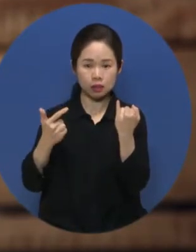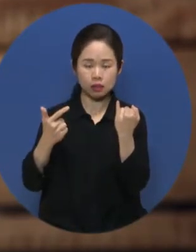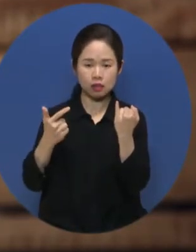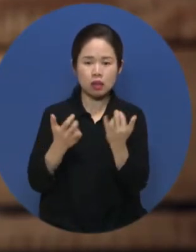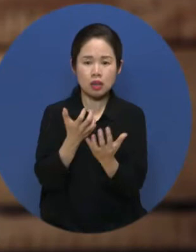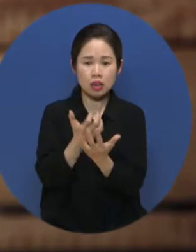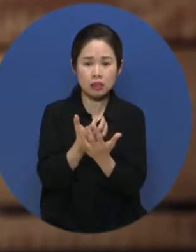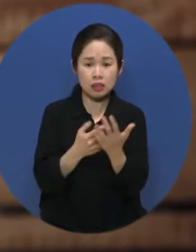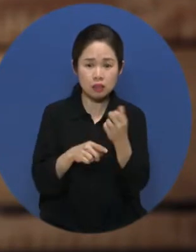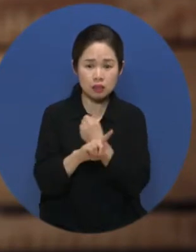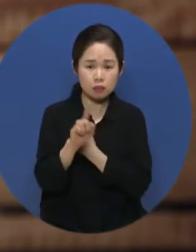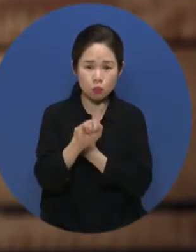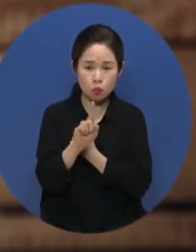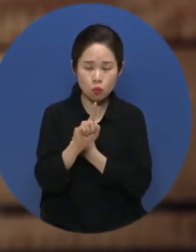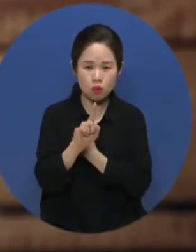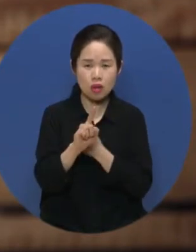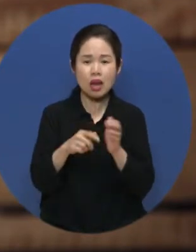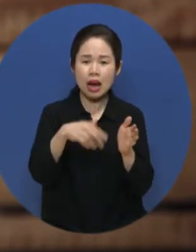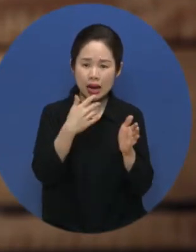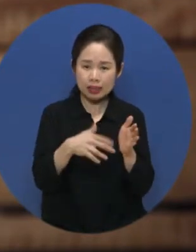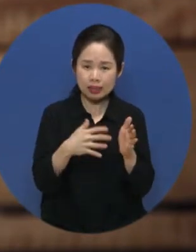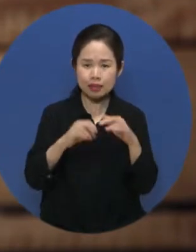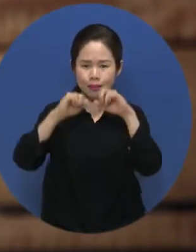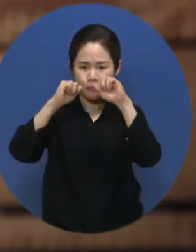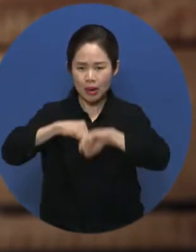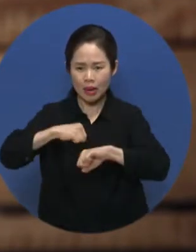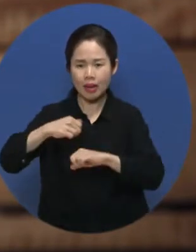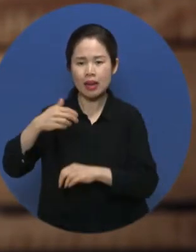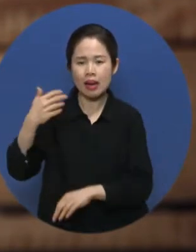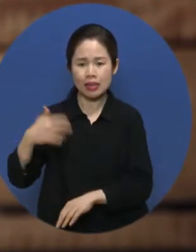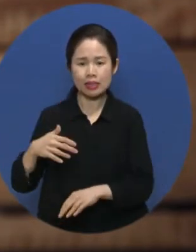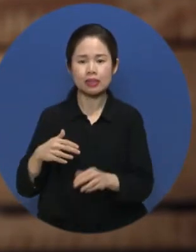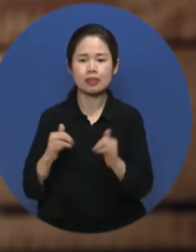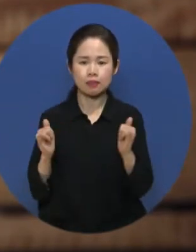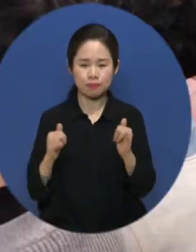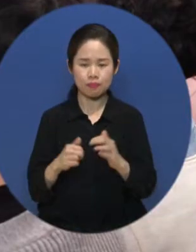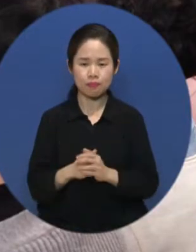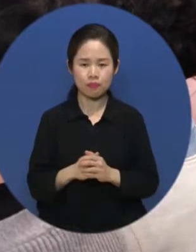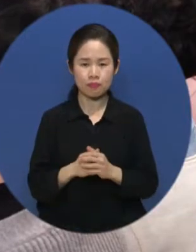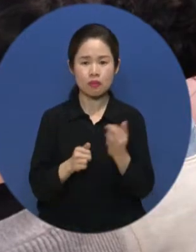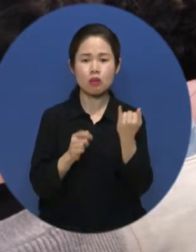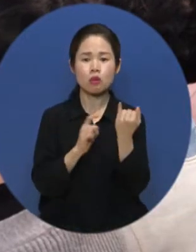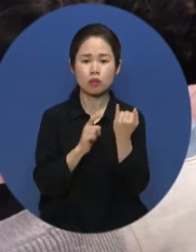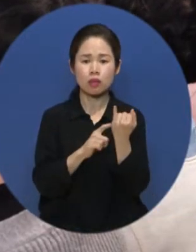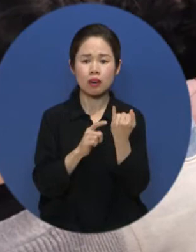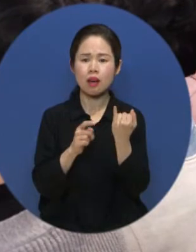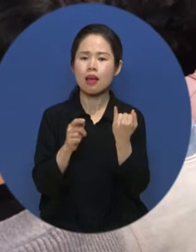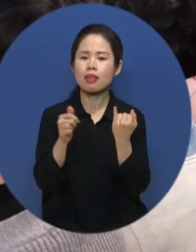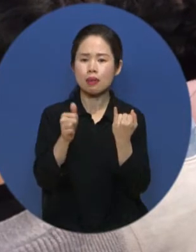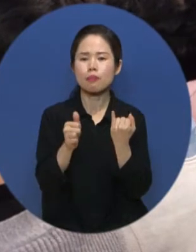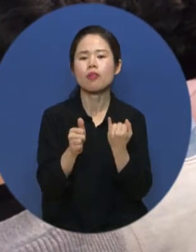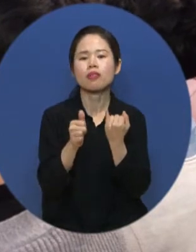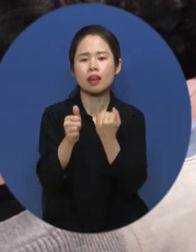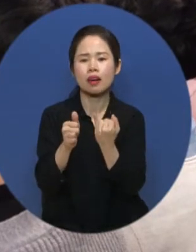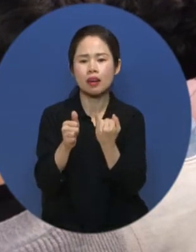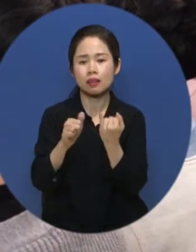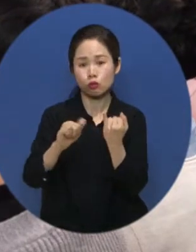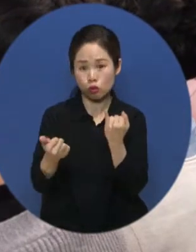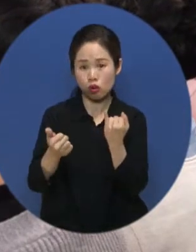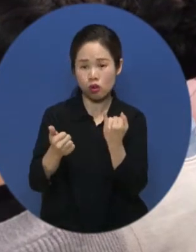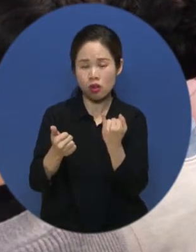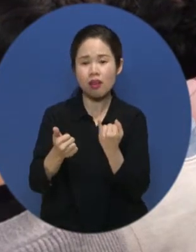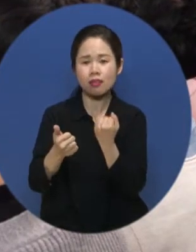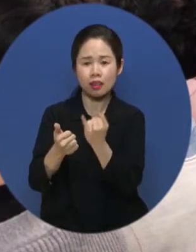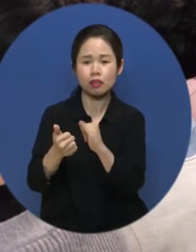한자로 따지면 아직 망하지 않은 사람. 예, 아직 돌아가시지 않은 사람, 남편을 따라서 죽지 않은